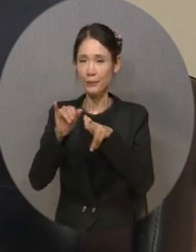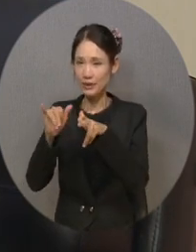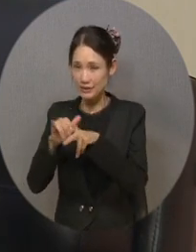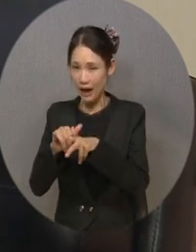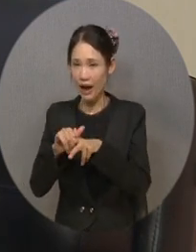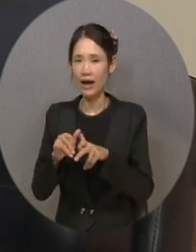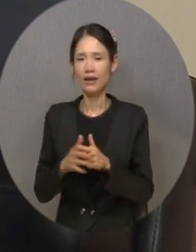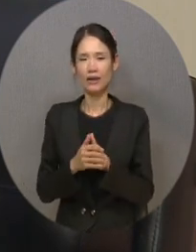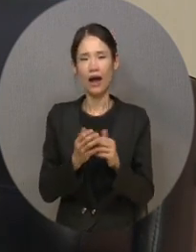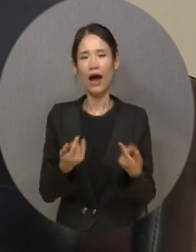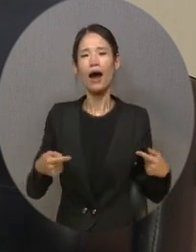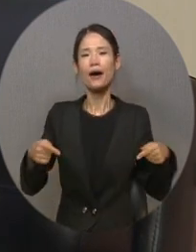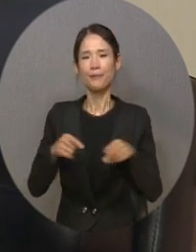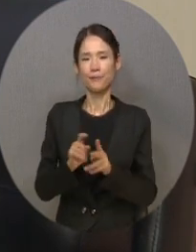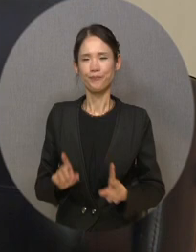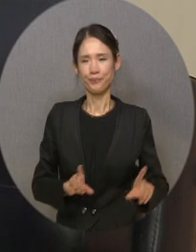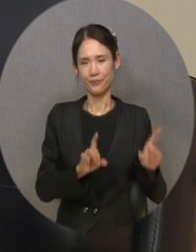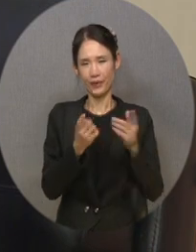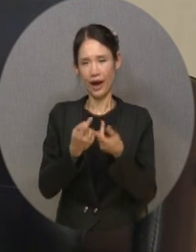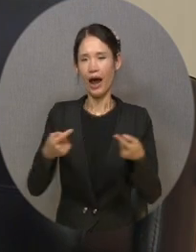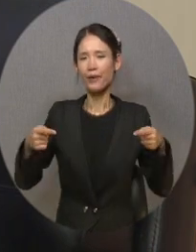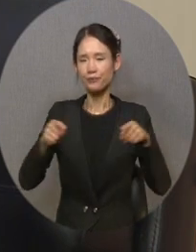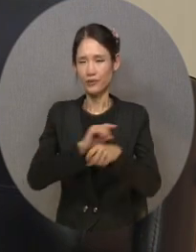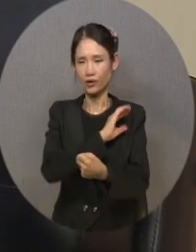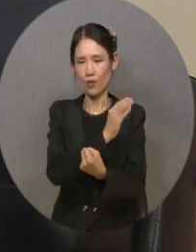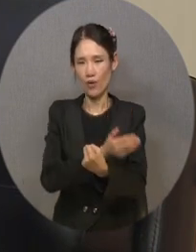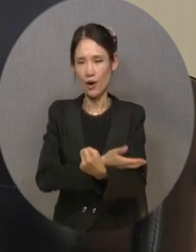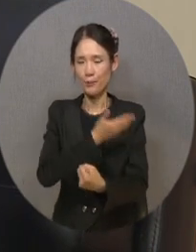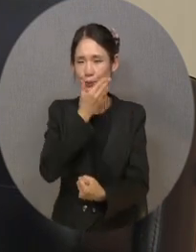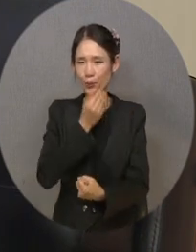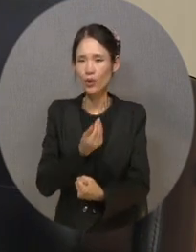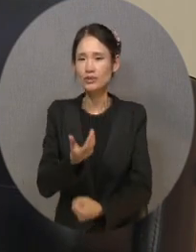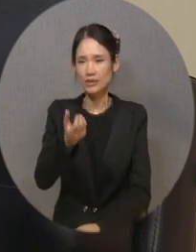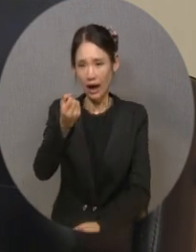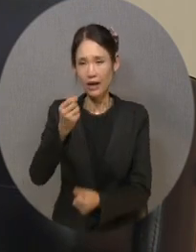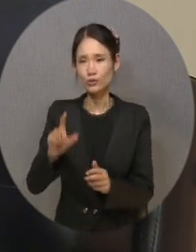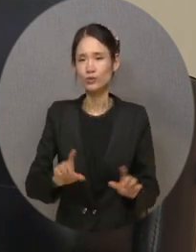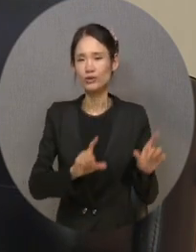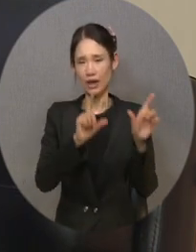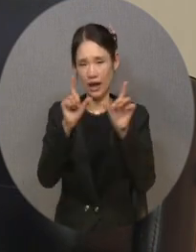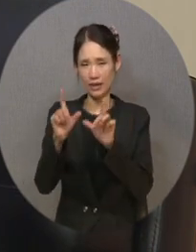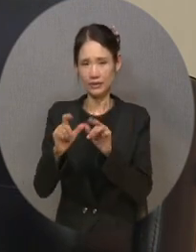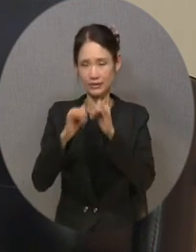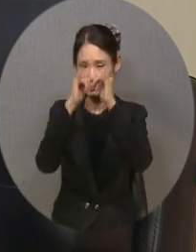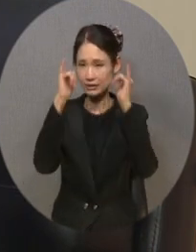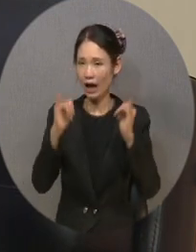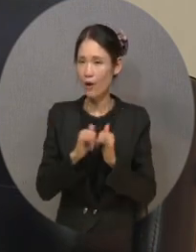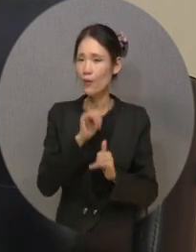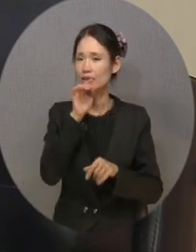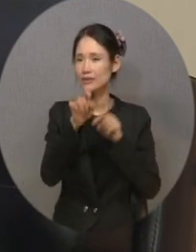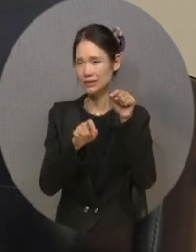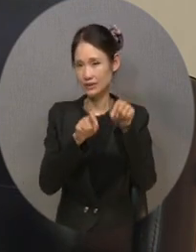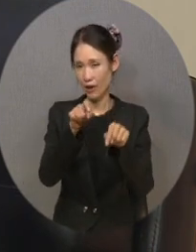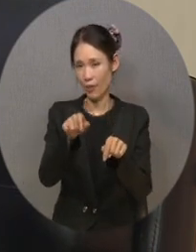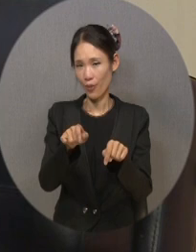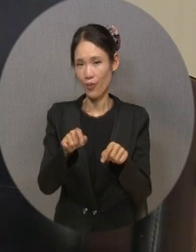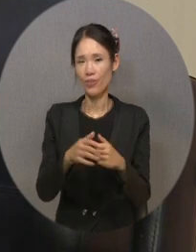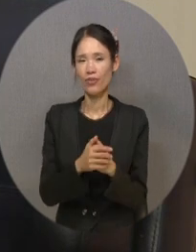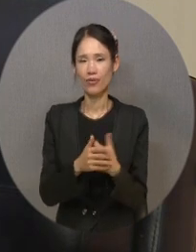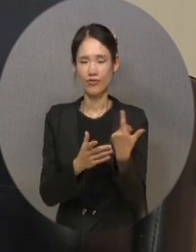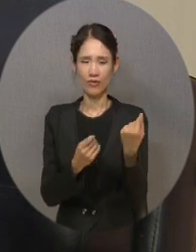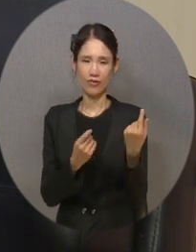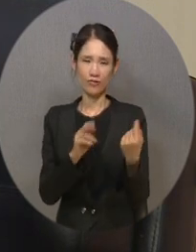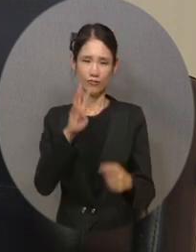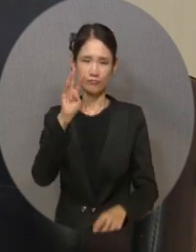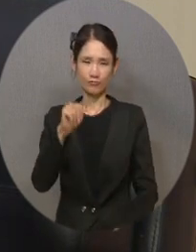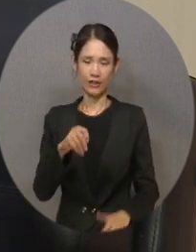비장애인이 함께 살고 함께 권리와 복지를 누리는 그런 사회를 실현하자 하는 거 아니겠습니까? 네. 또 유엔